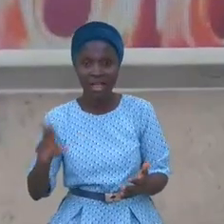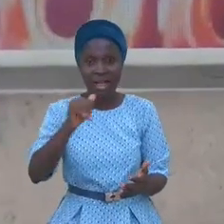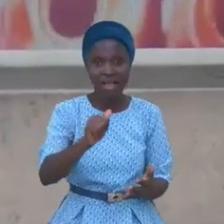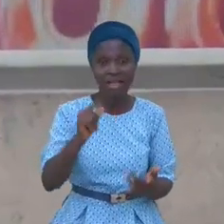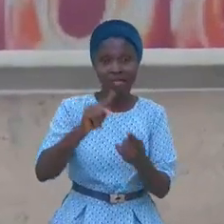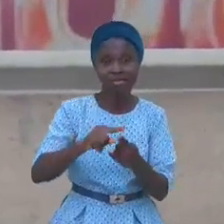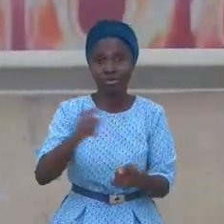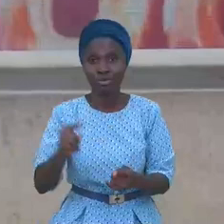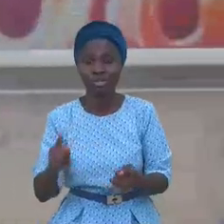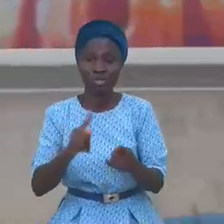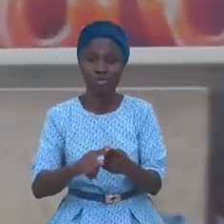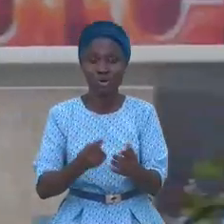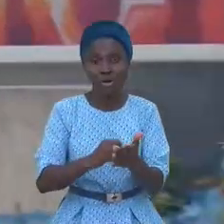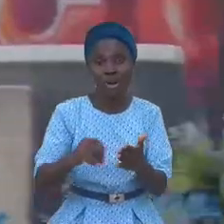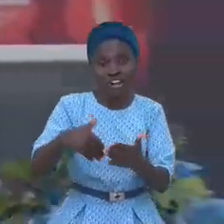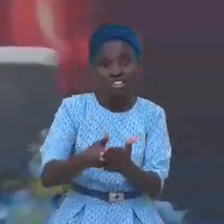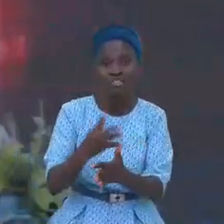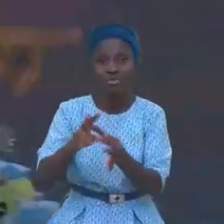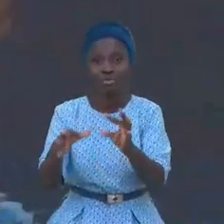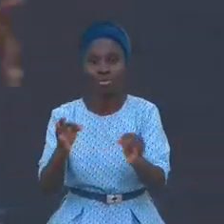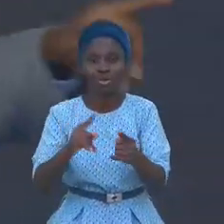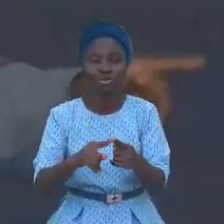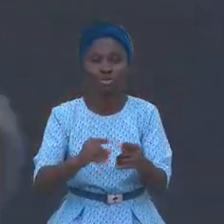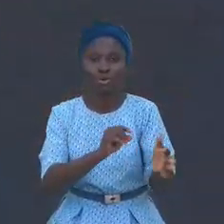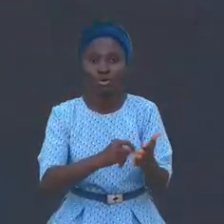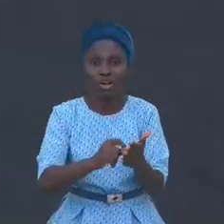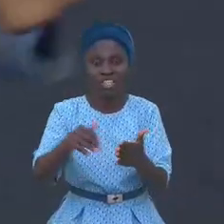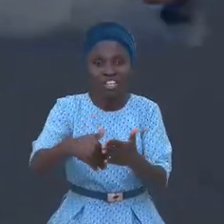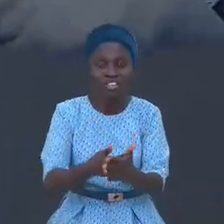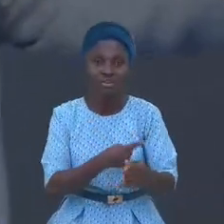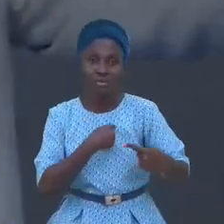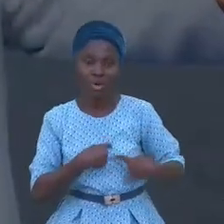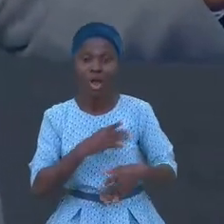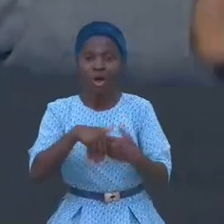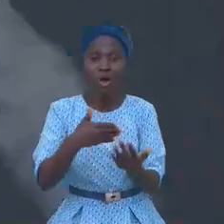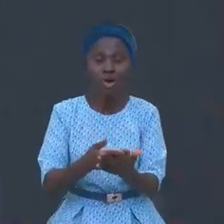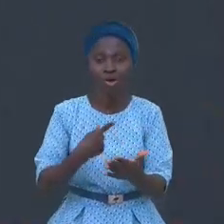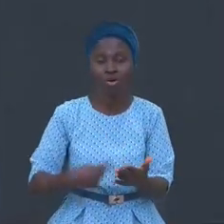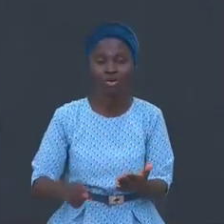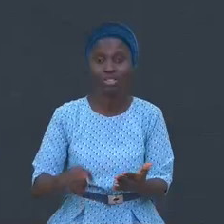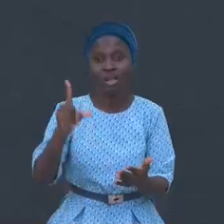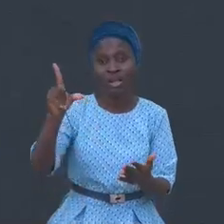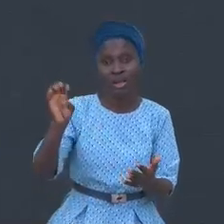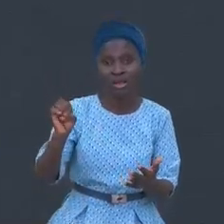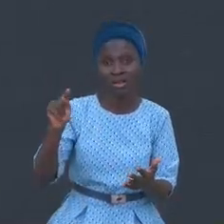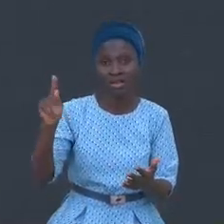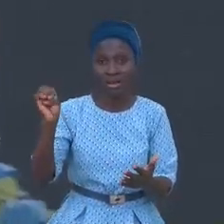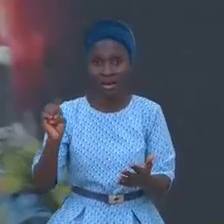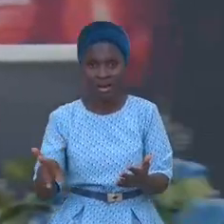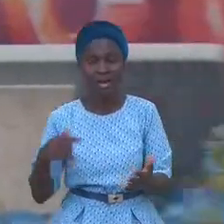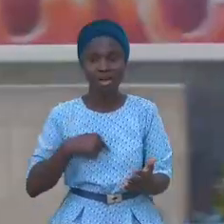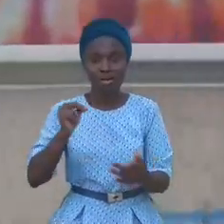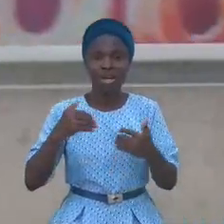vie. Et pour écrire, pour atteindre une nouvelle hauteur. Toutes les lettres dont nous avons besoin ont été données. Alors, nous